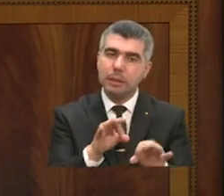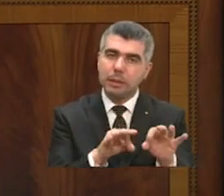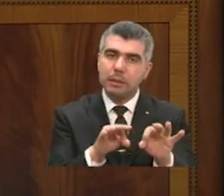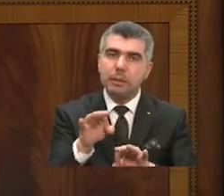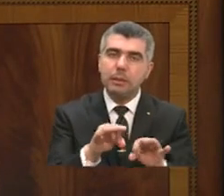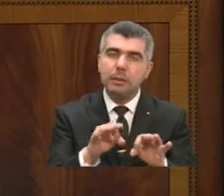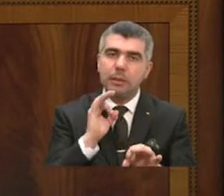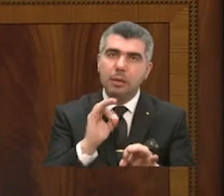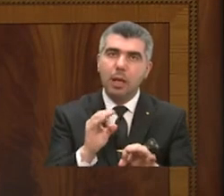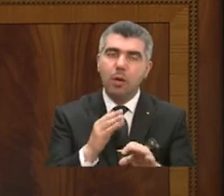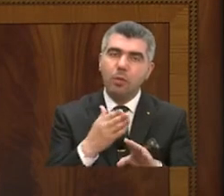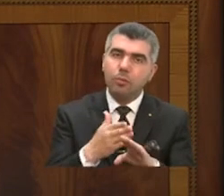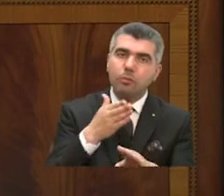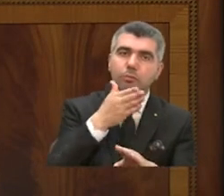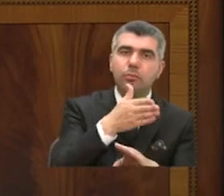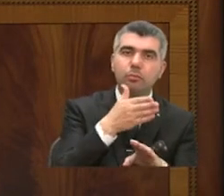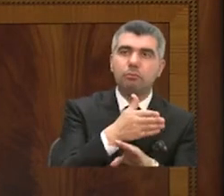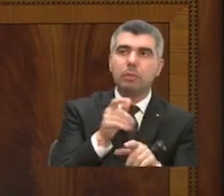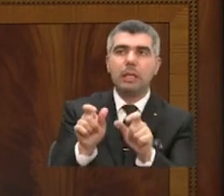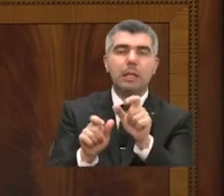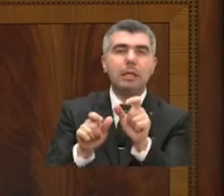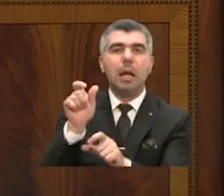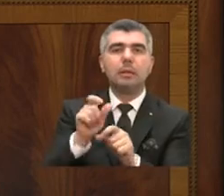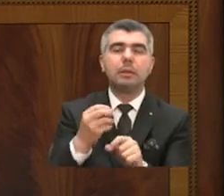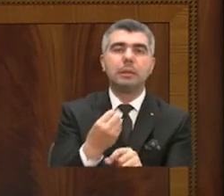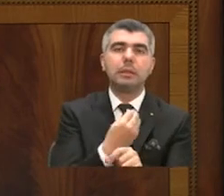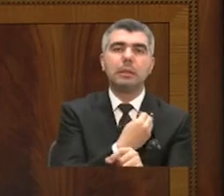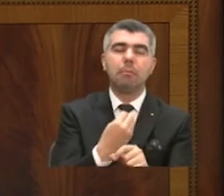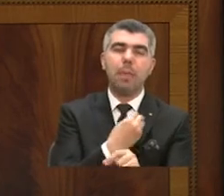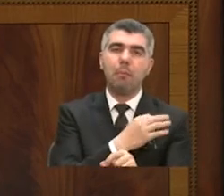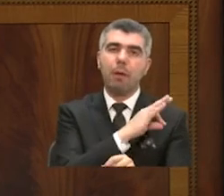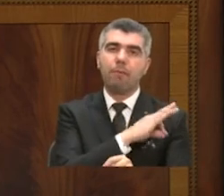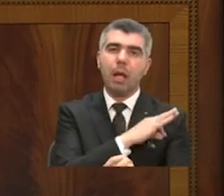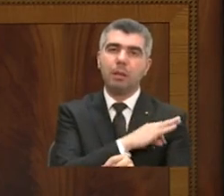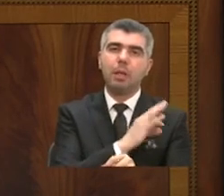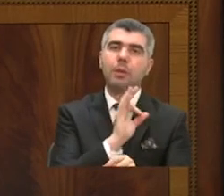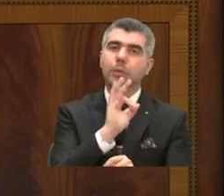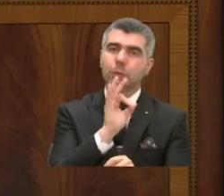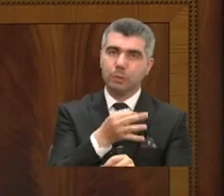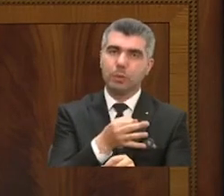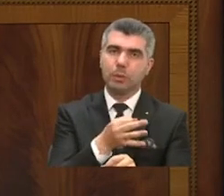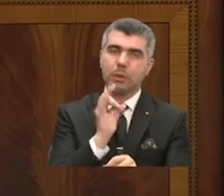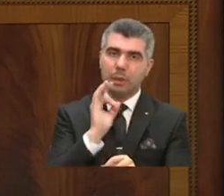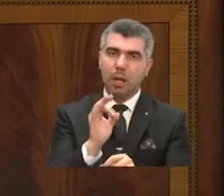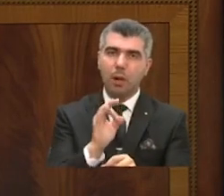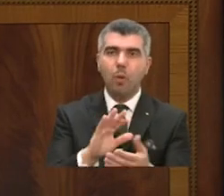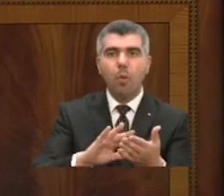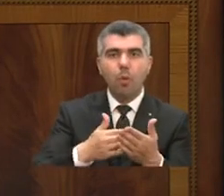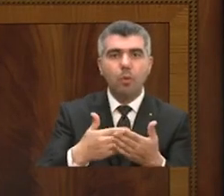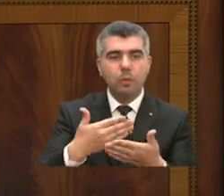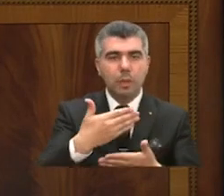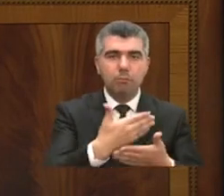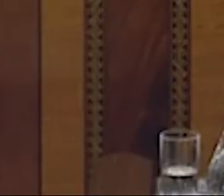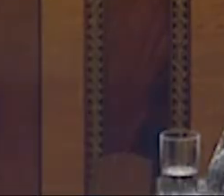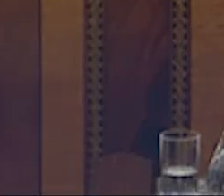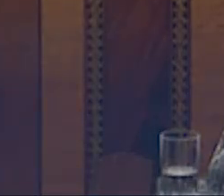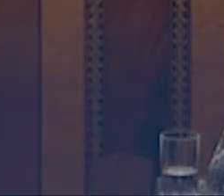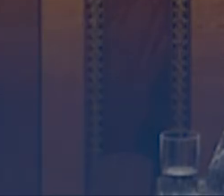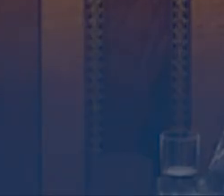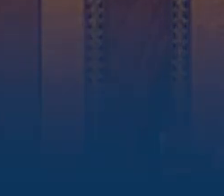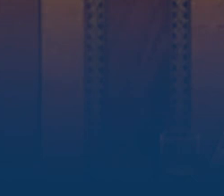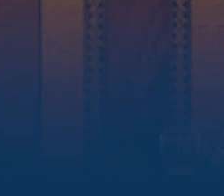سلاسة ولوج المواطنين للخدمات الصحية وتأطير المسار العلاجي للمرضى، ما